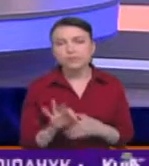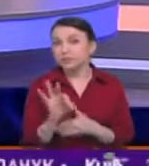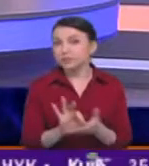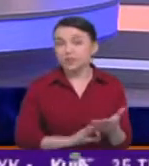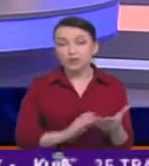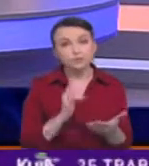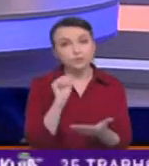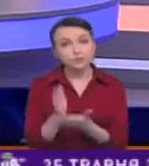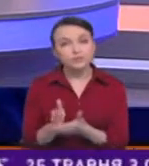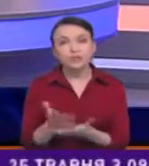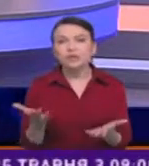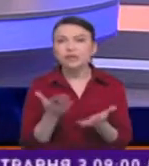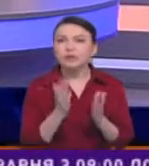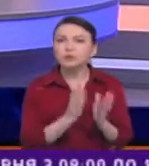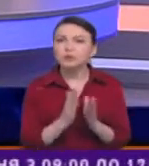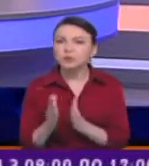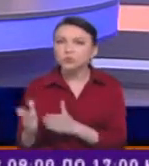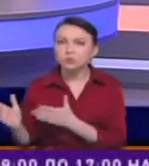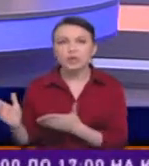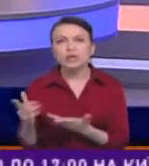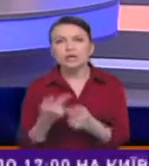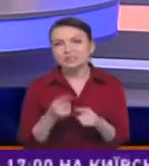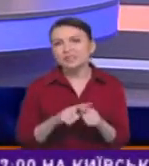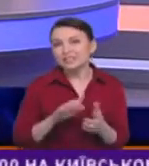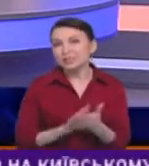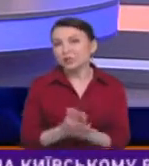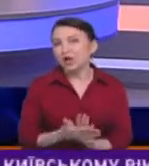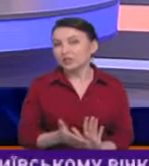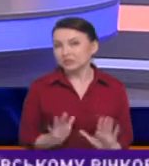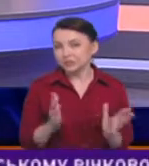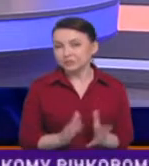Віктор, яка процедура взагалі в цьому, ну, в цій ситуації?